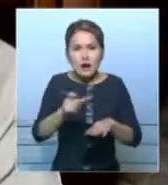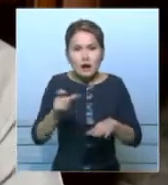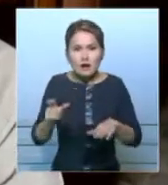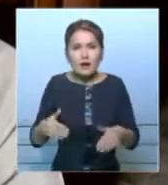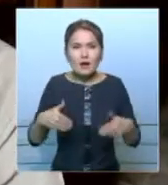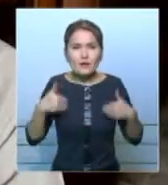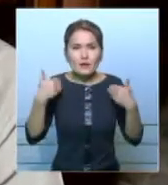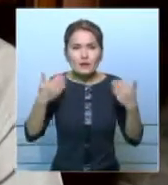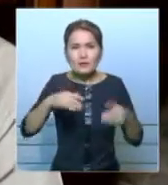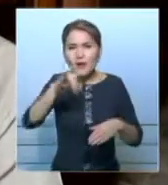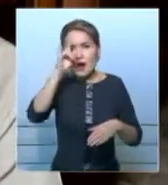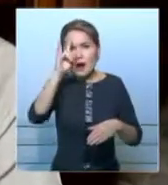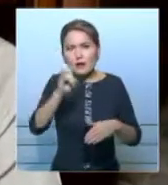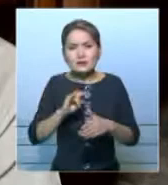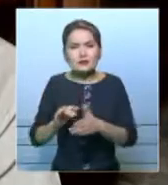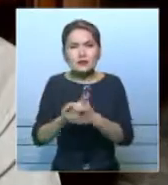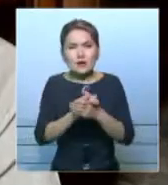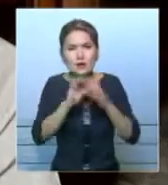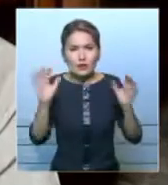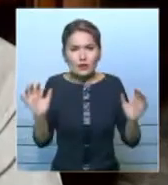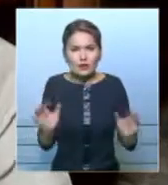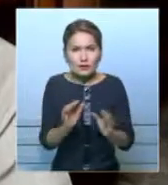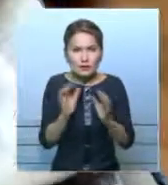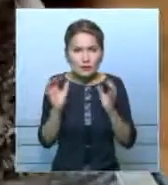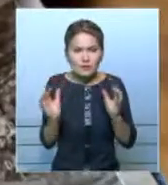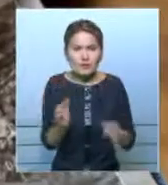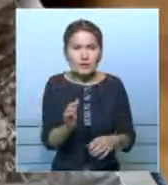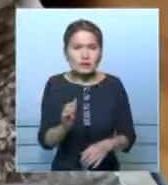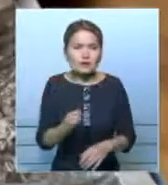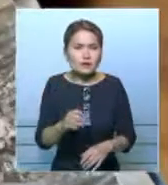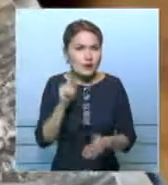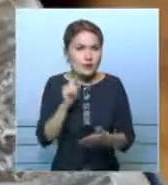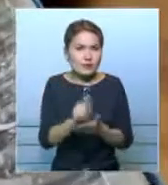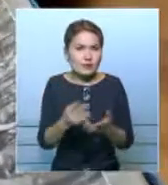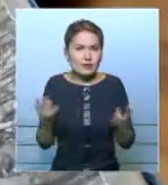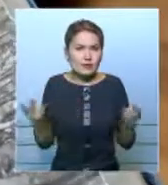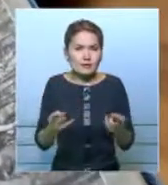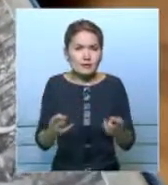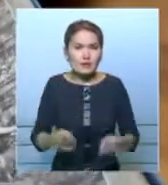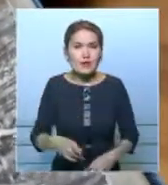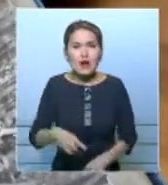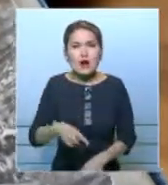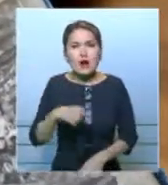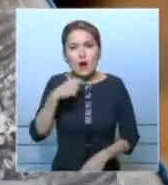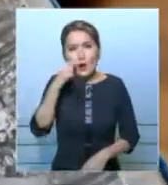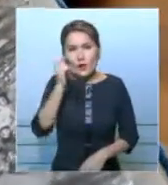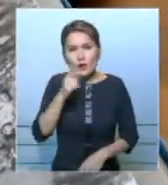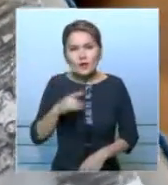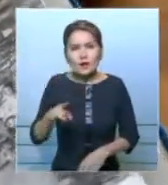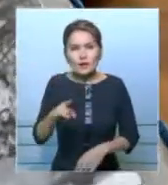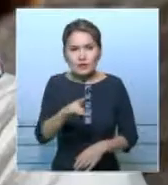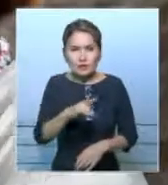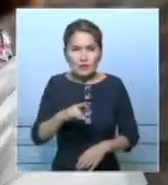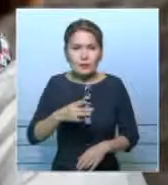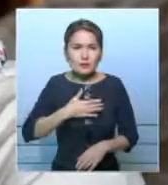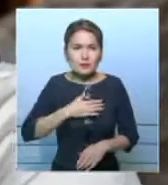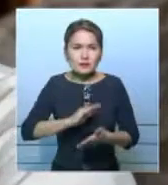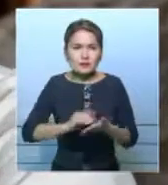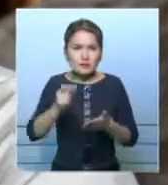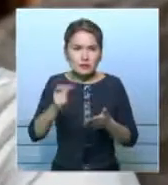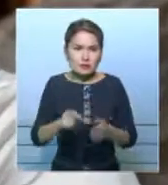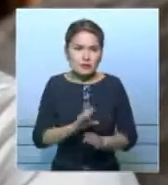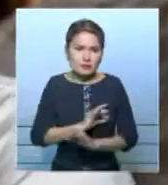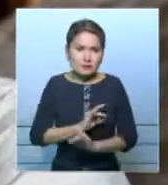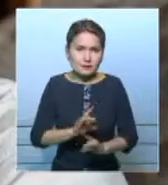ел бірлігін сақтап жүрулеріңізге тілектес екенімді айта барыңыздар. Украина астанасы Киевтен Жасын Біркенов және Михаил Мищенко